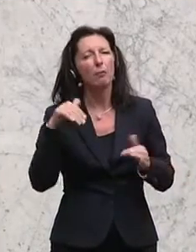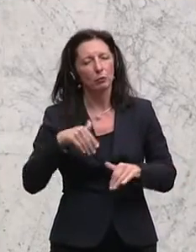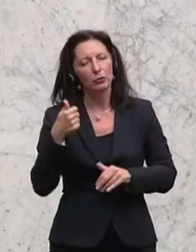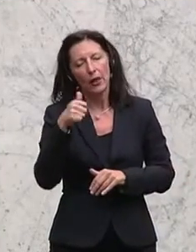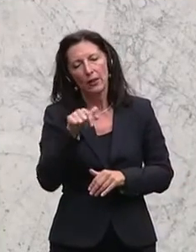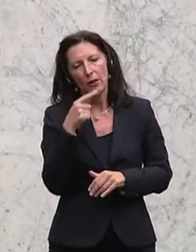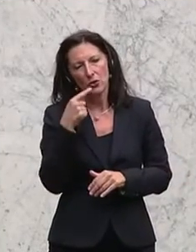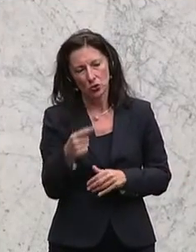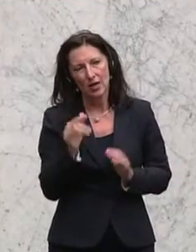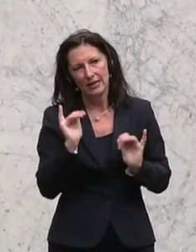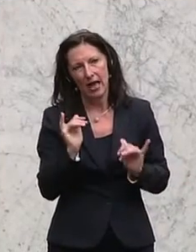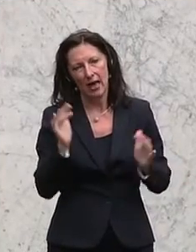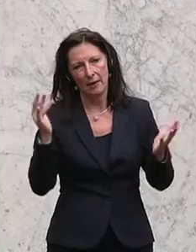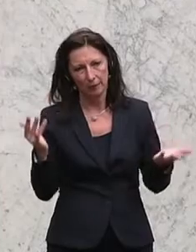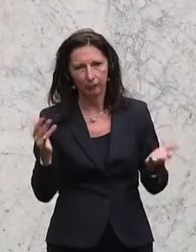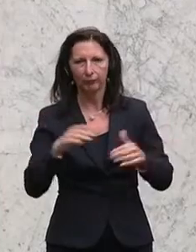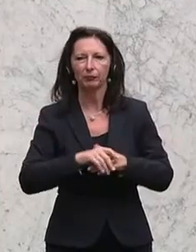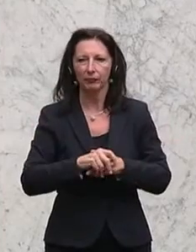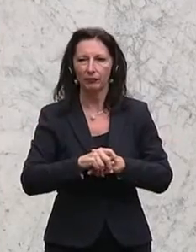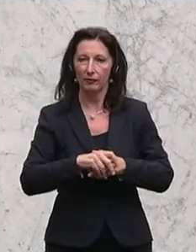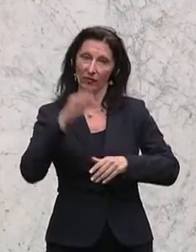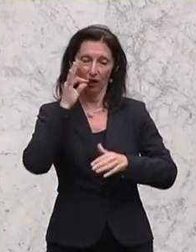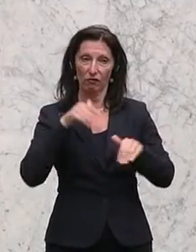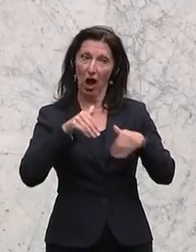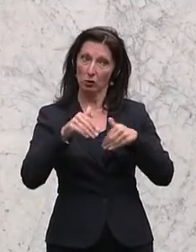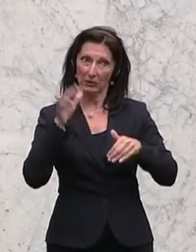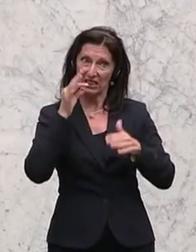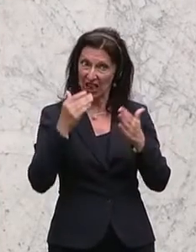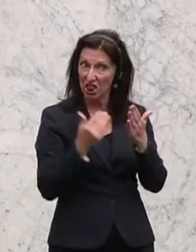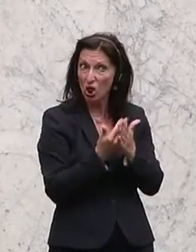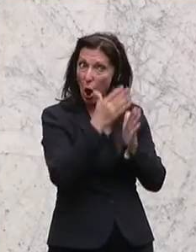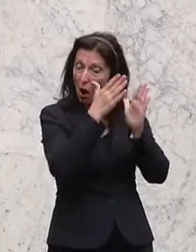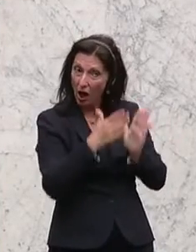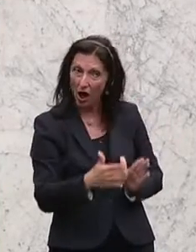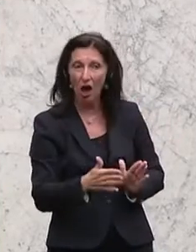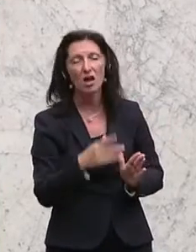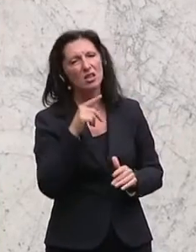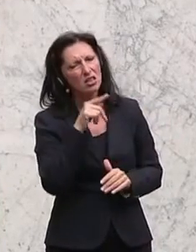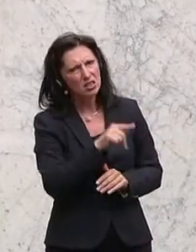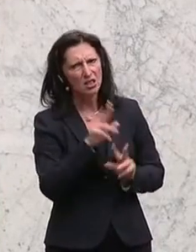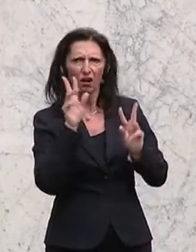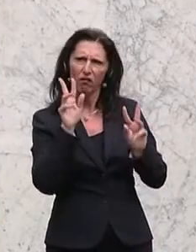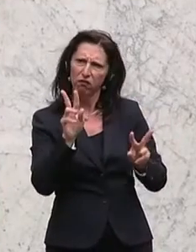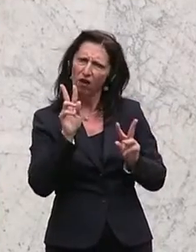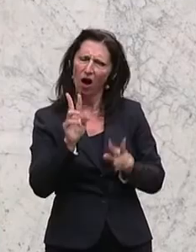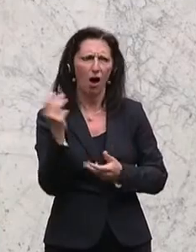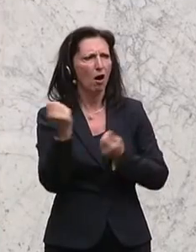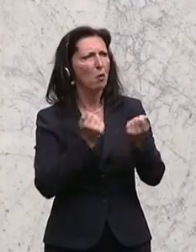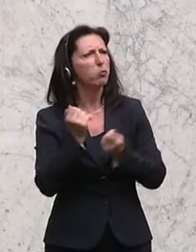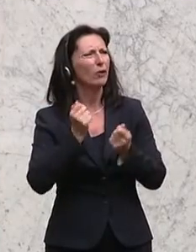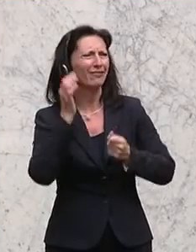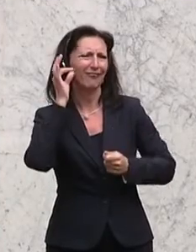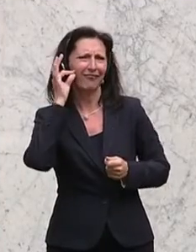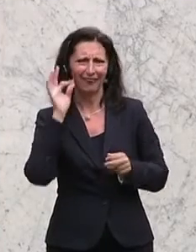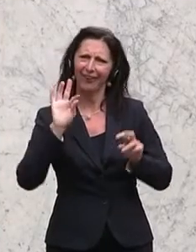muss, dass wir natürlich mit unserer neuen Frauenministerin eine sehr erfahrene Frauenpolitikerin haben. Aber wie